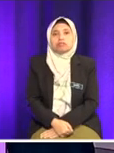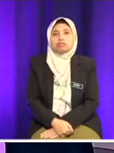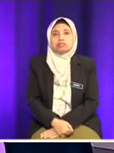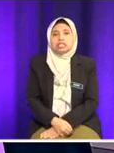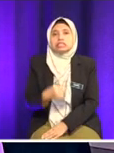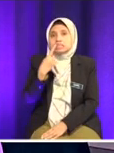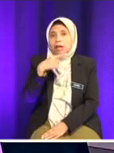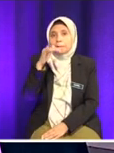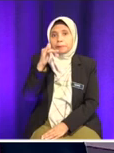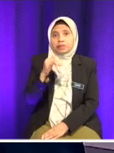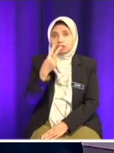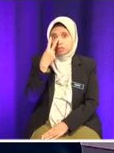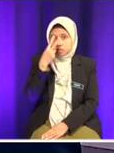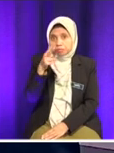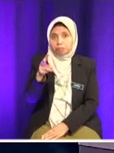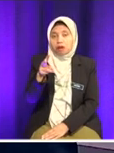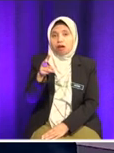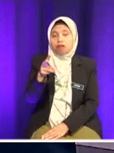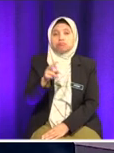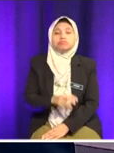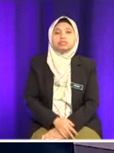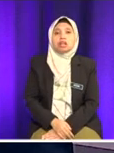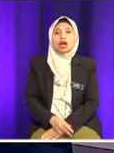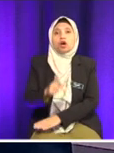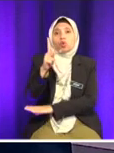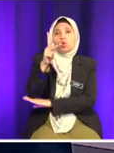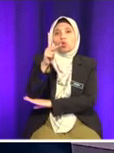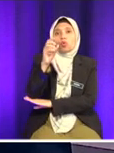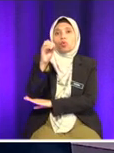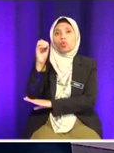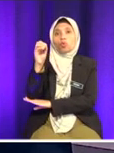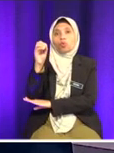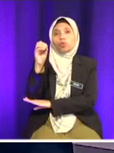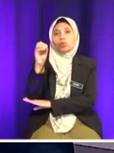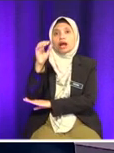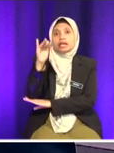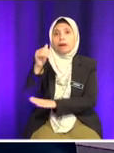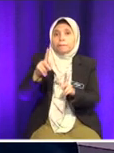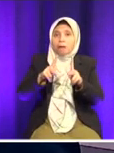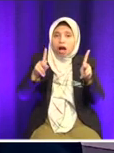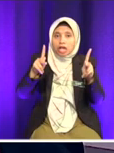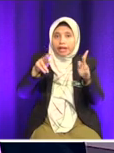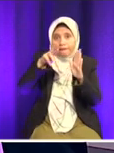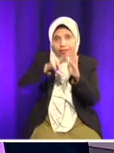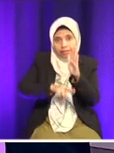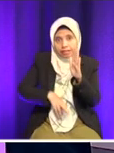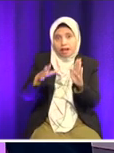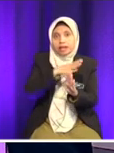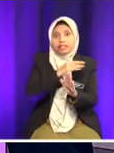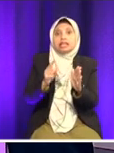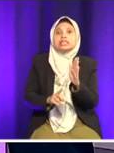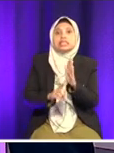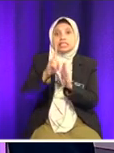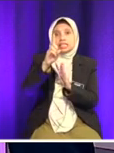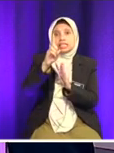siapa yang nampak koordinat titik paling rendah atau paling tinggi dalam grafik ini